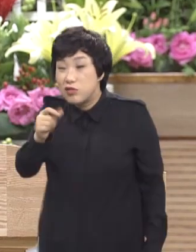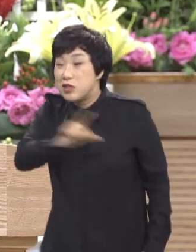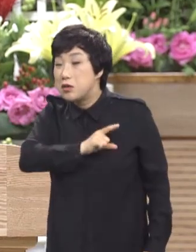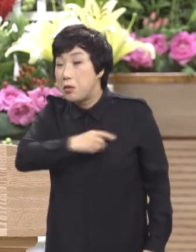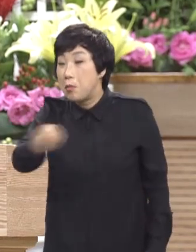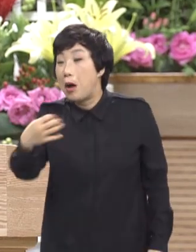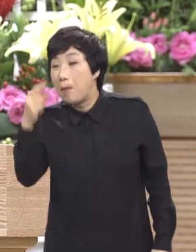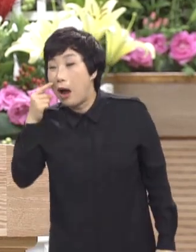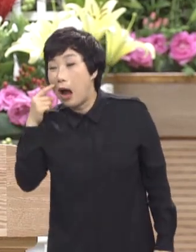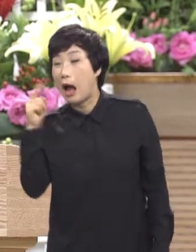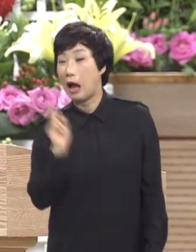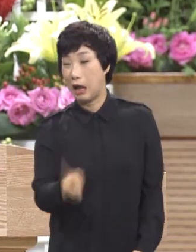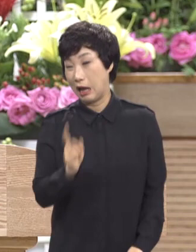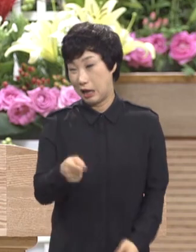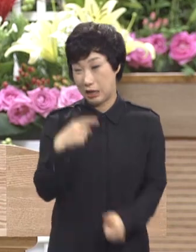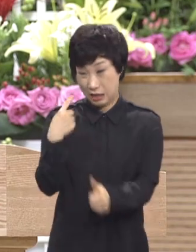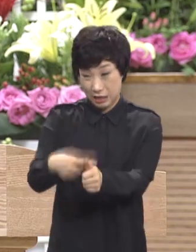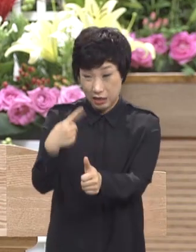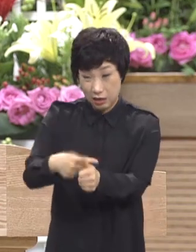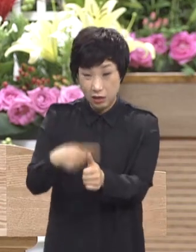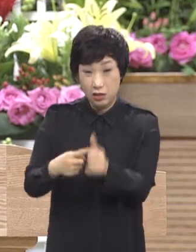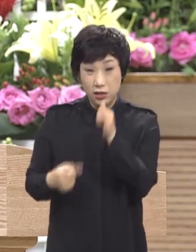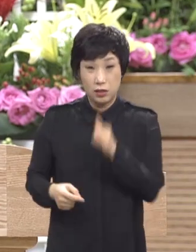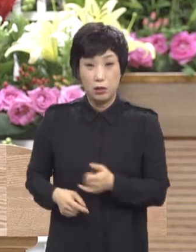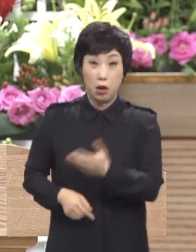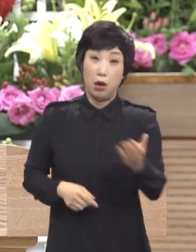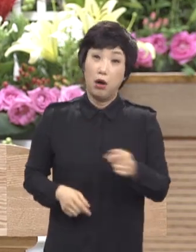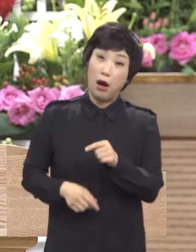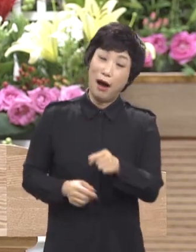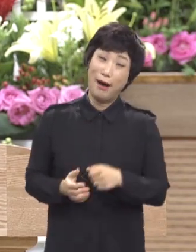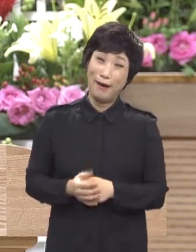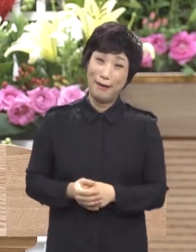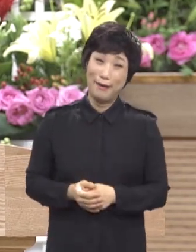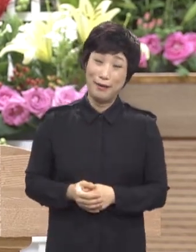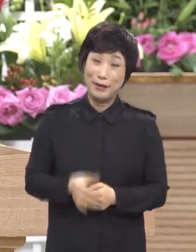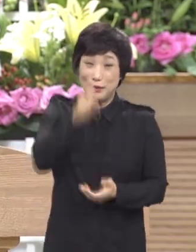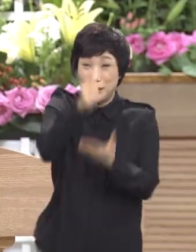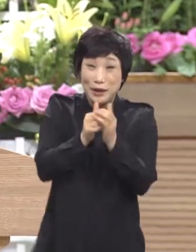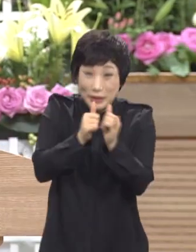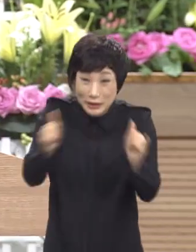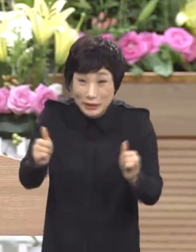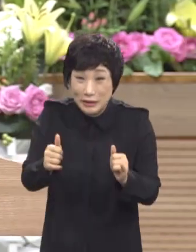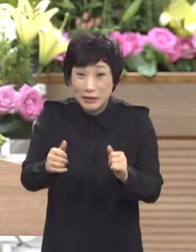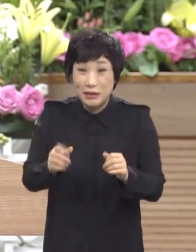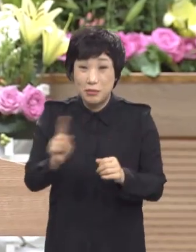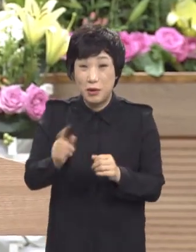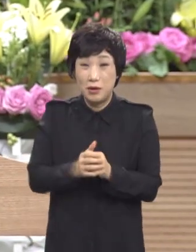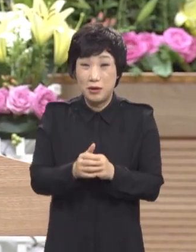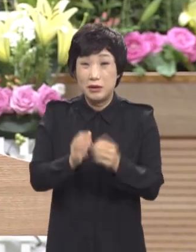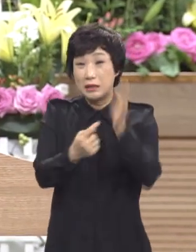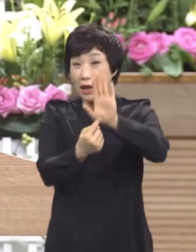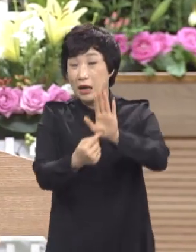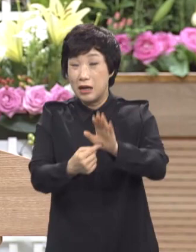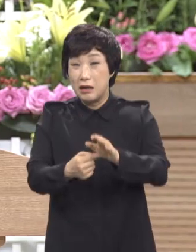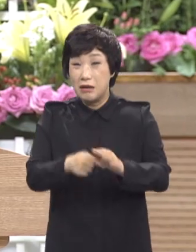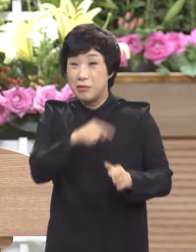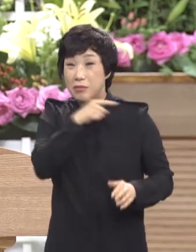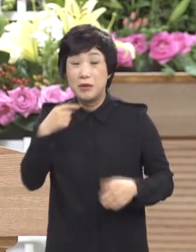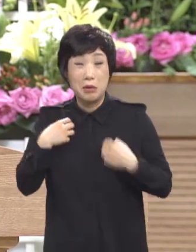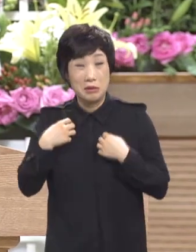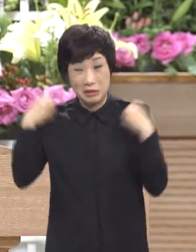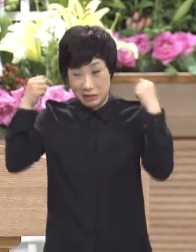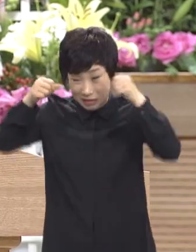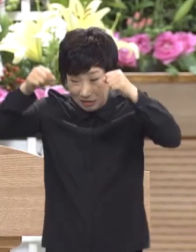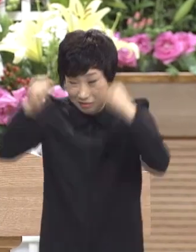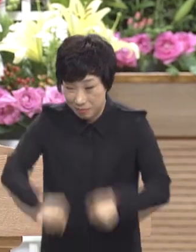희롱과 조롱을 당하면서 여러분 죄인 중에 죄인이 입어야 할 홍포를 입으면서